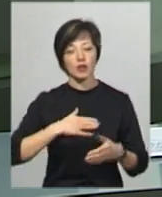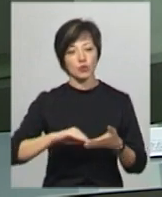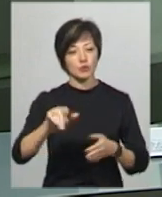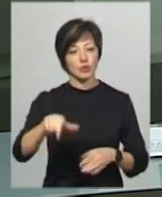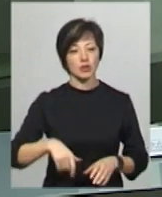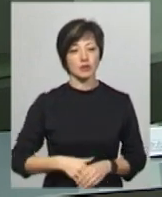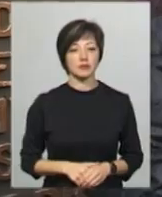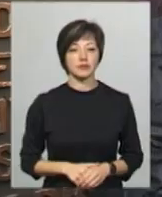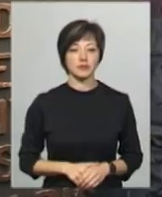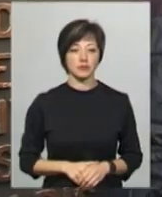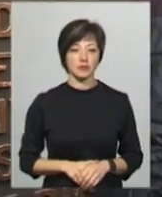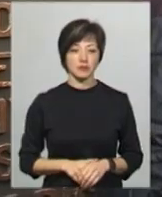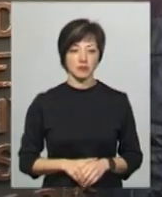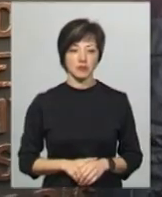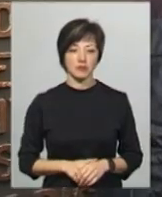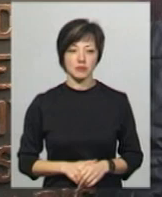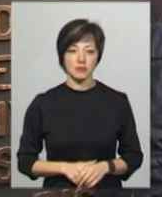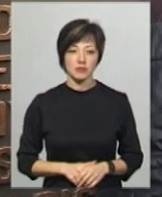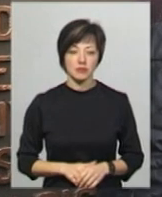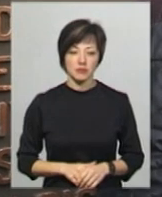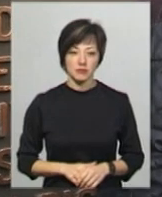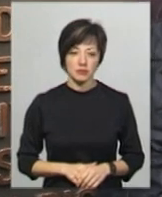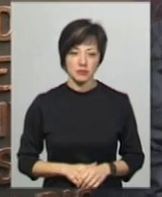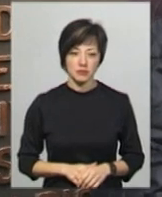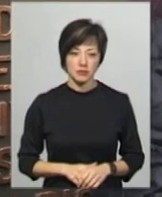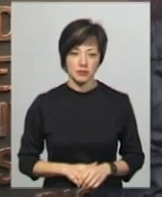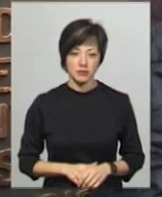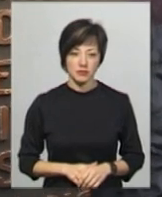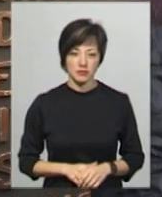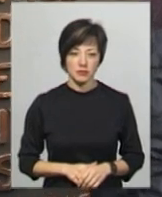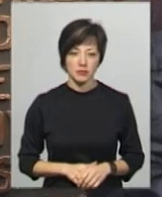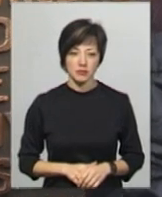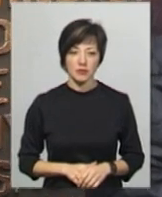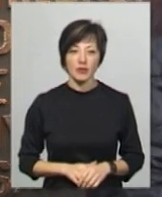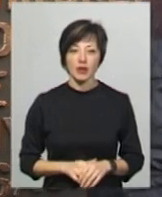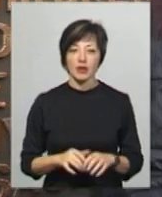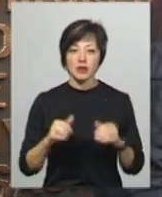Ворожцова. В саду Едемському покої, і да буде їх